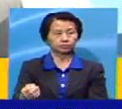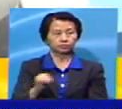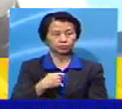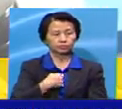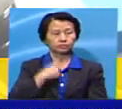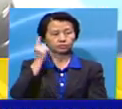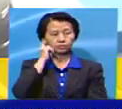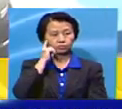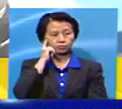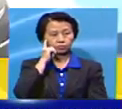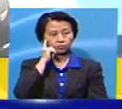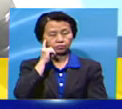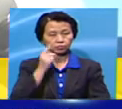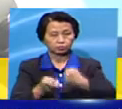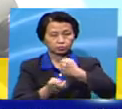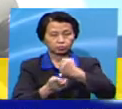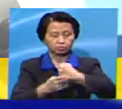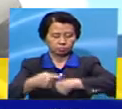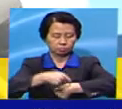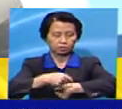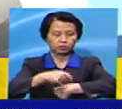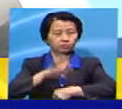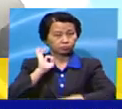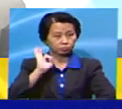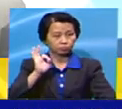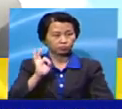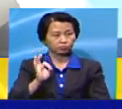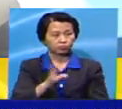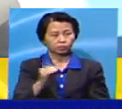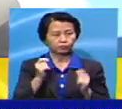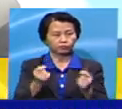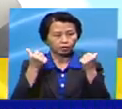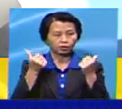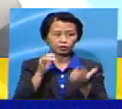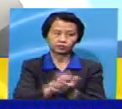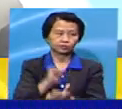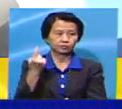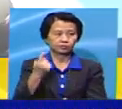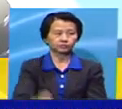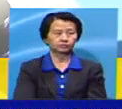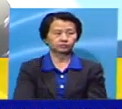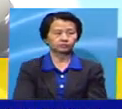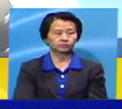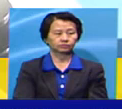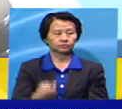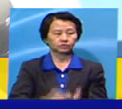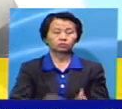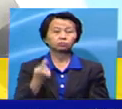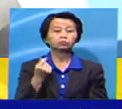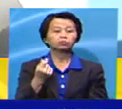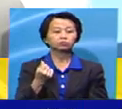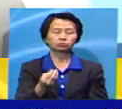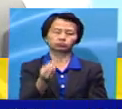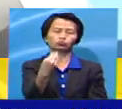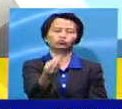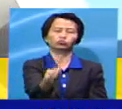can keep the timing very fast. That's all. How about the cost? Cost very